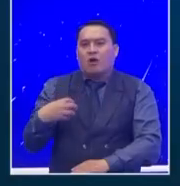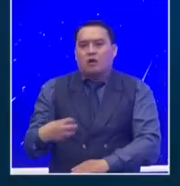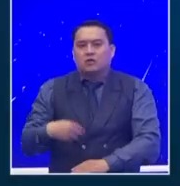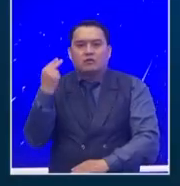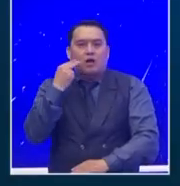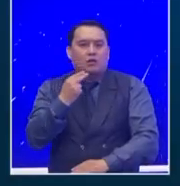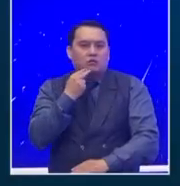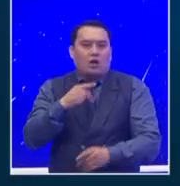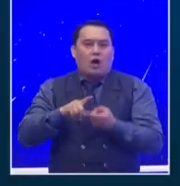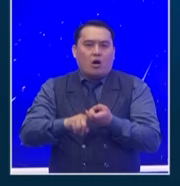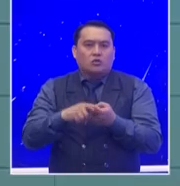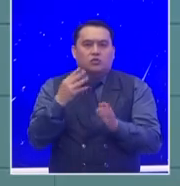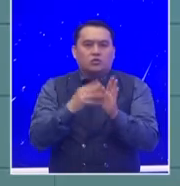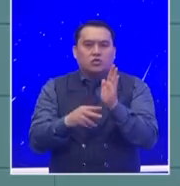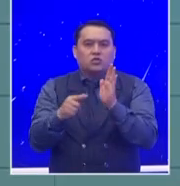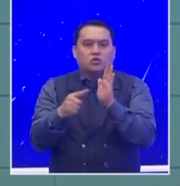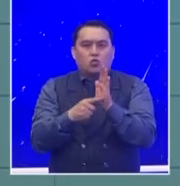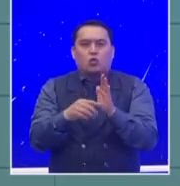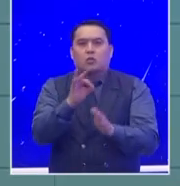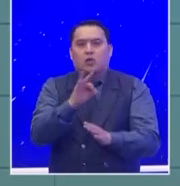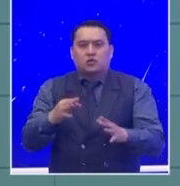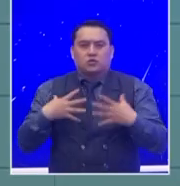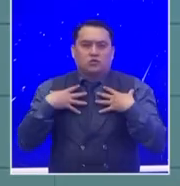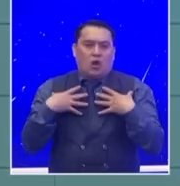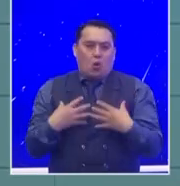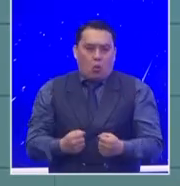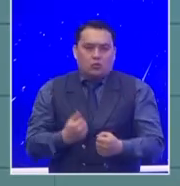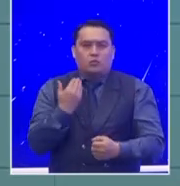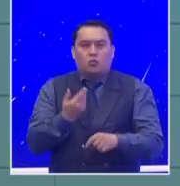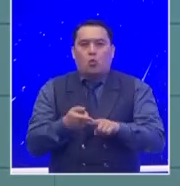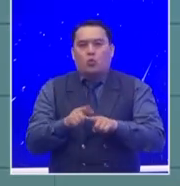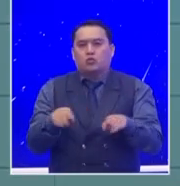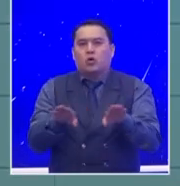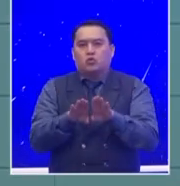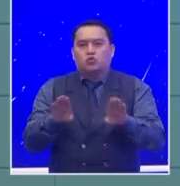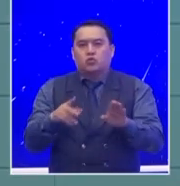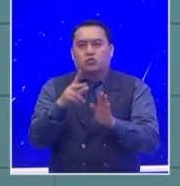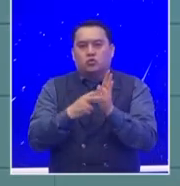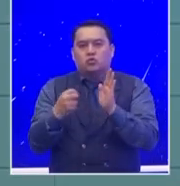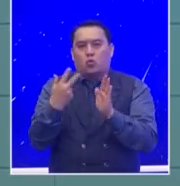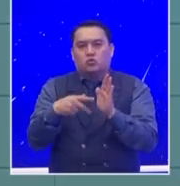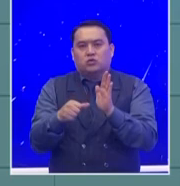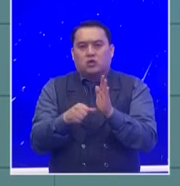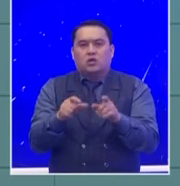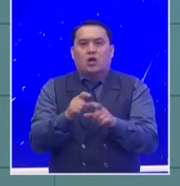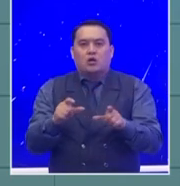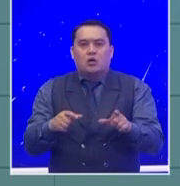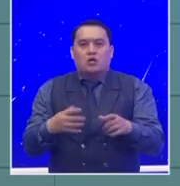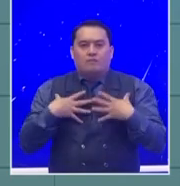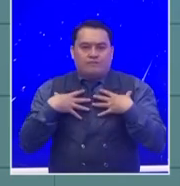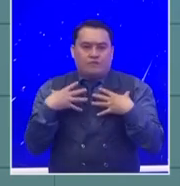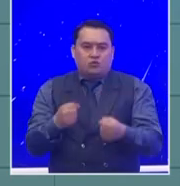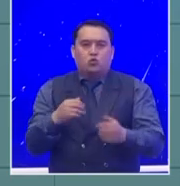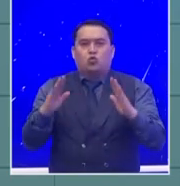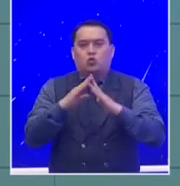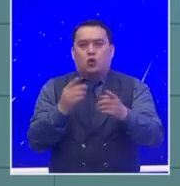Қытай коронавируспен ауырғандардың 84% сауығып шыққан. Жалпы бұл елде дәл қазіргі уақытта 838 науқас оңалып